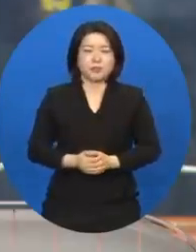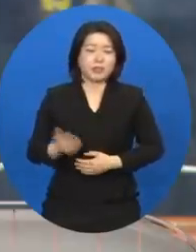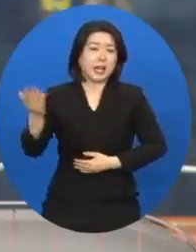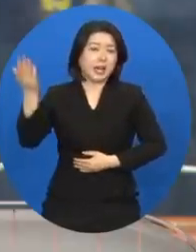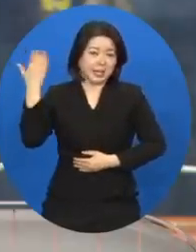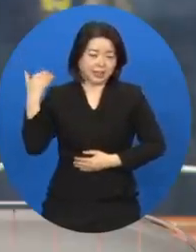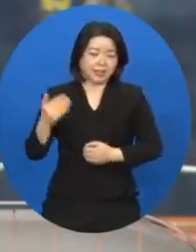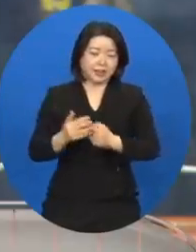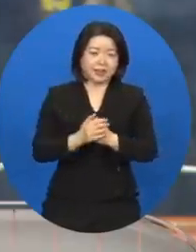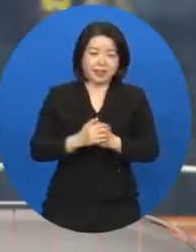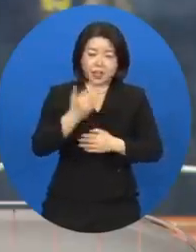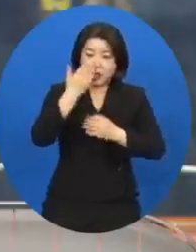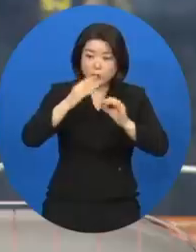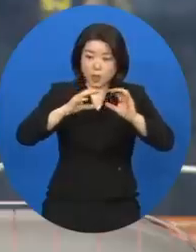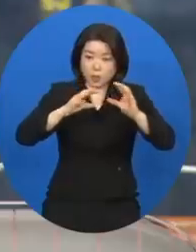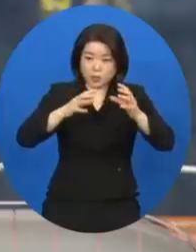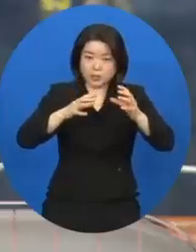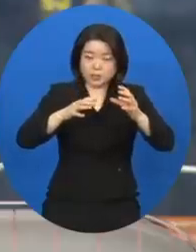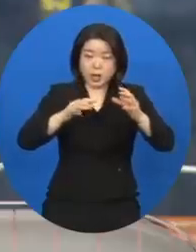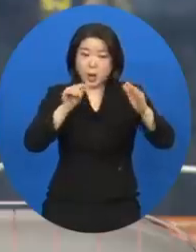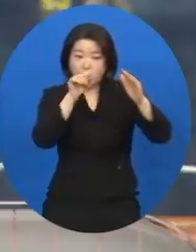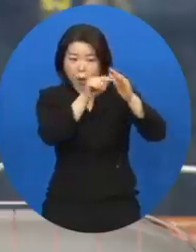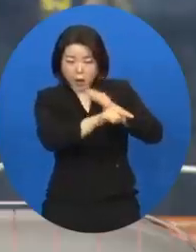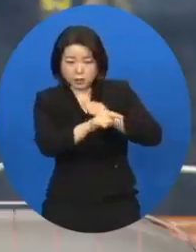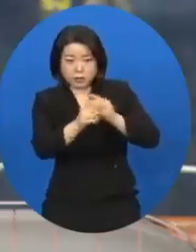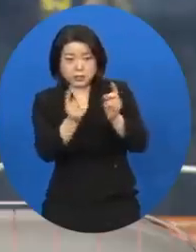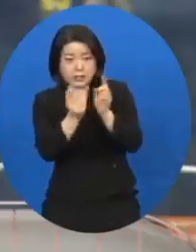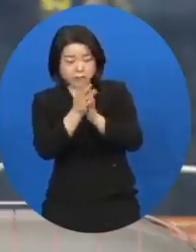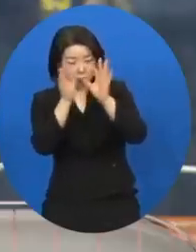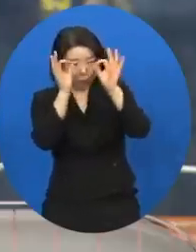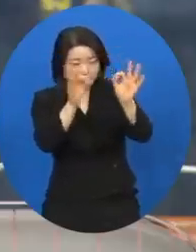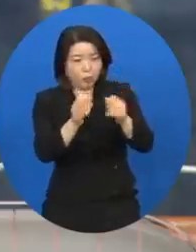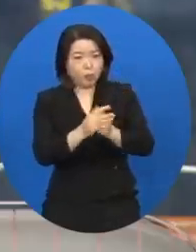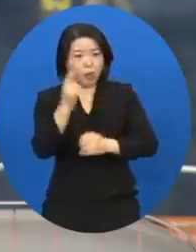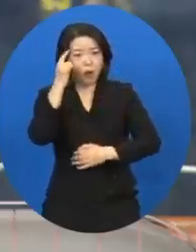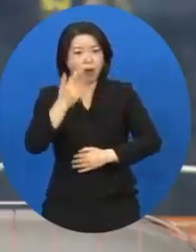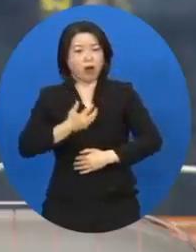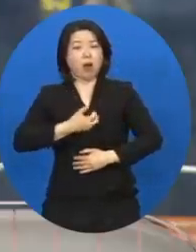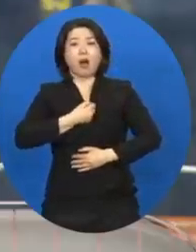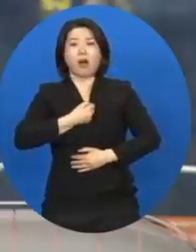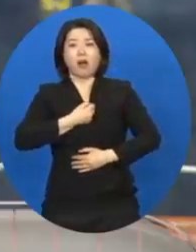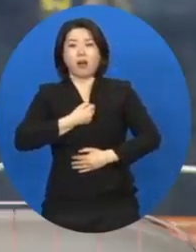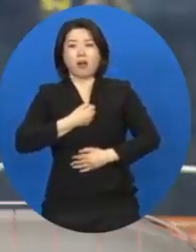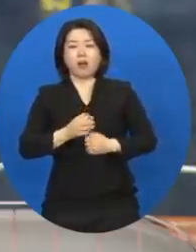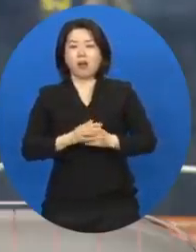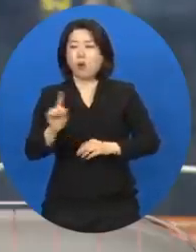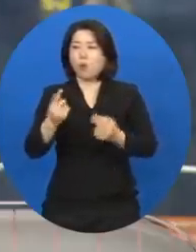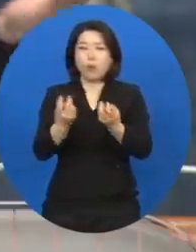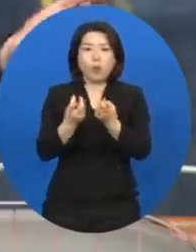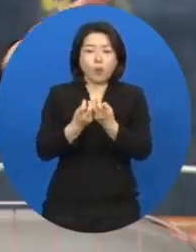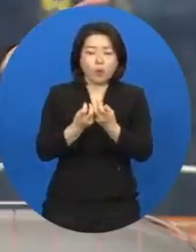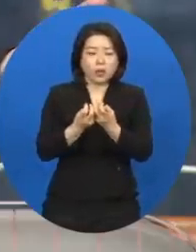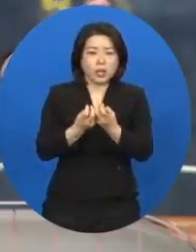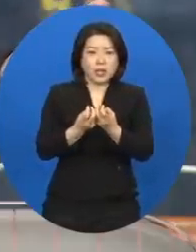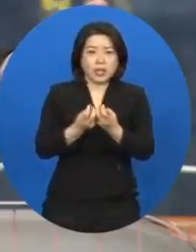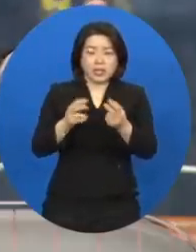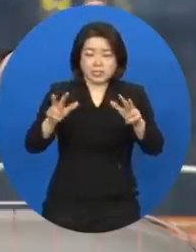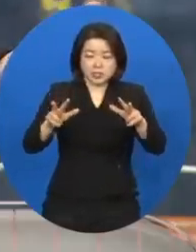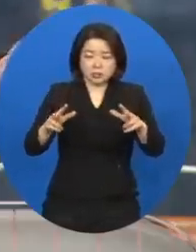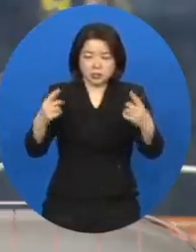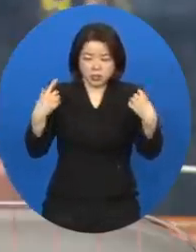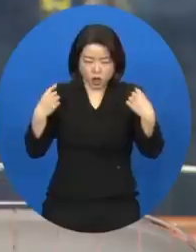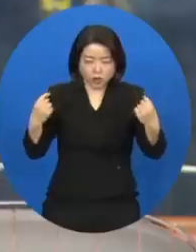때 그 이스라엘에 가서 보고 정말 충격을 받았어요. 어떻게 지금도 온 나라가 이렇게